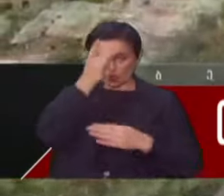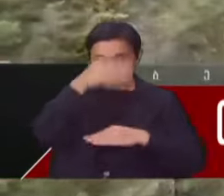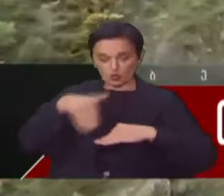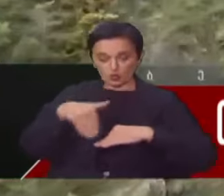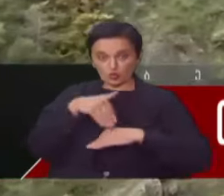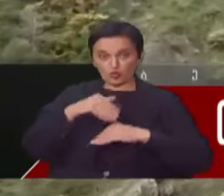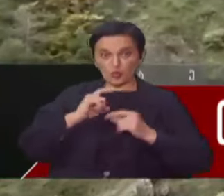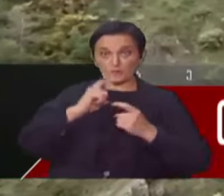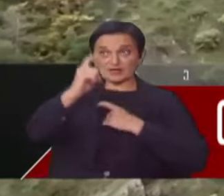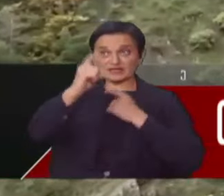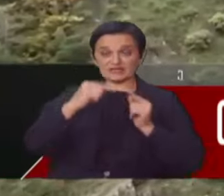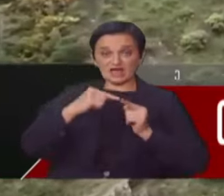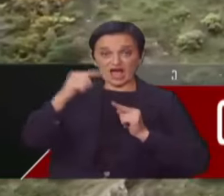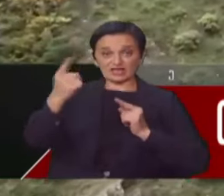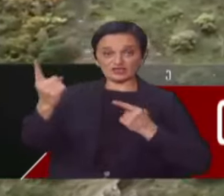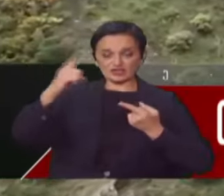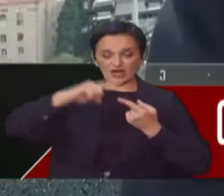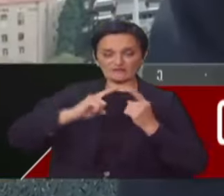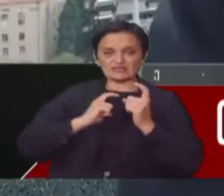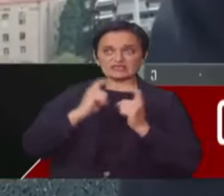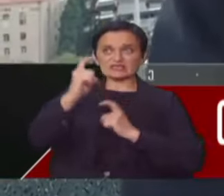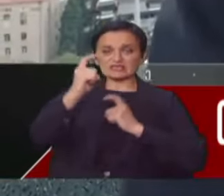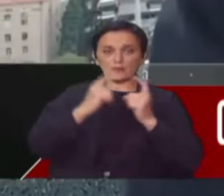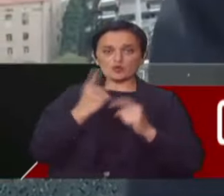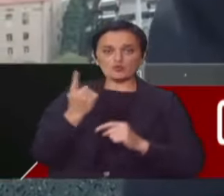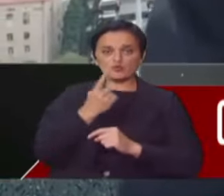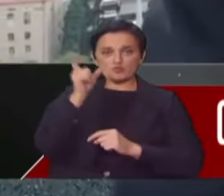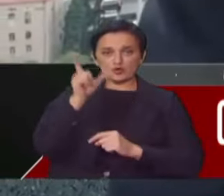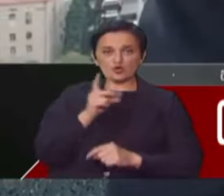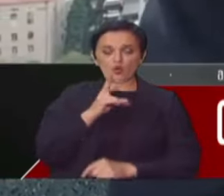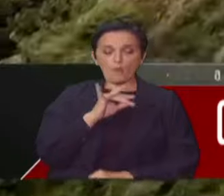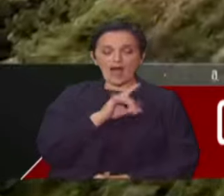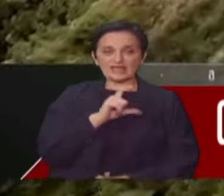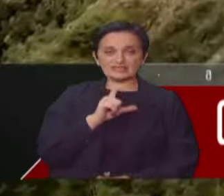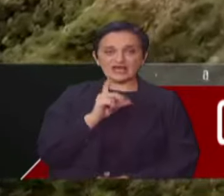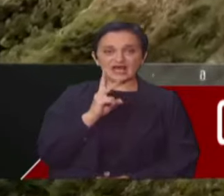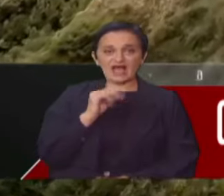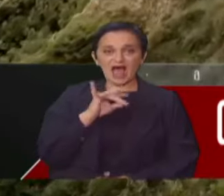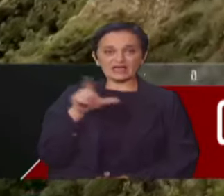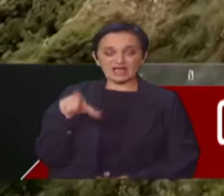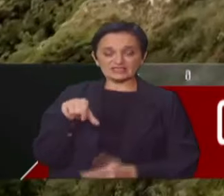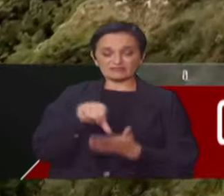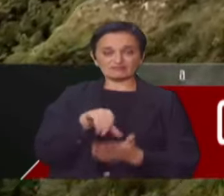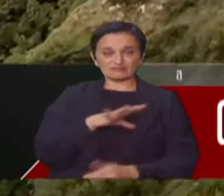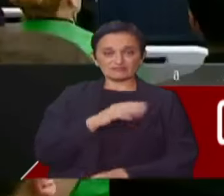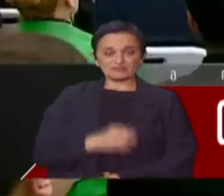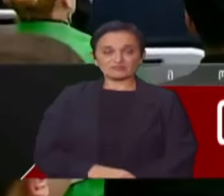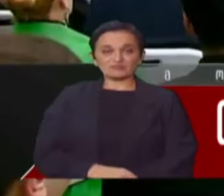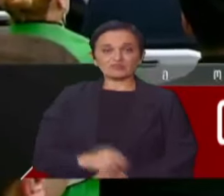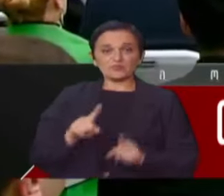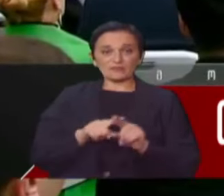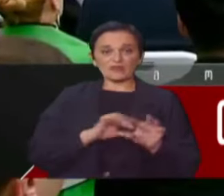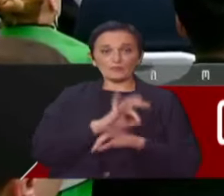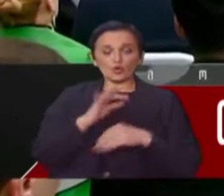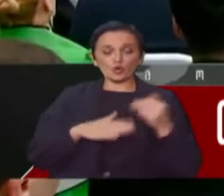გამზირის და მთაწმინდის პარკის დამაკავშირებელი საბაგიროს პირველი მგზავრები აკლი კობახიძე და კახა კალაძე იყვნენ. ასეთი პროექტები